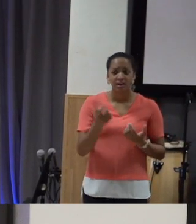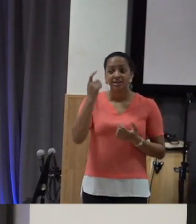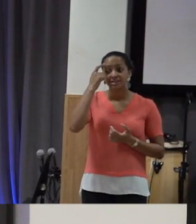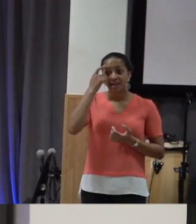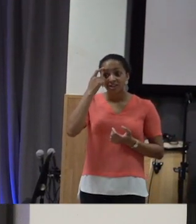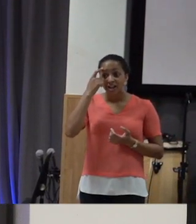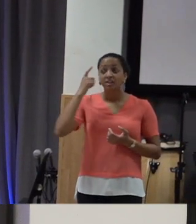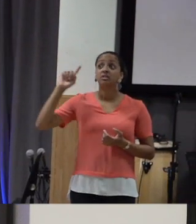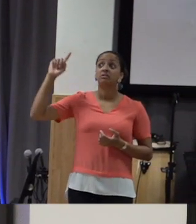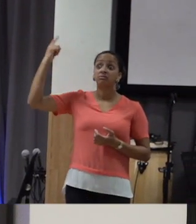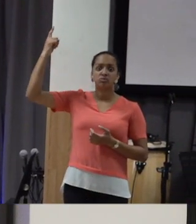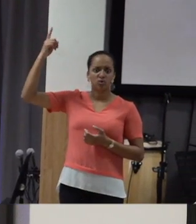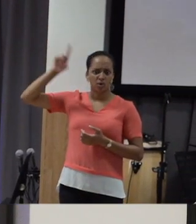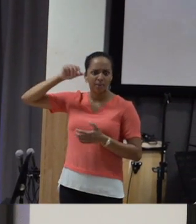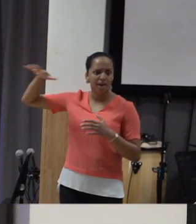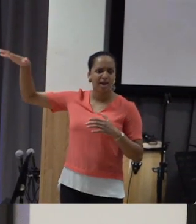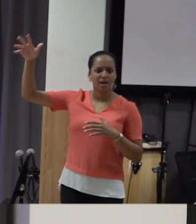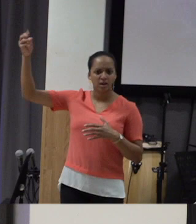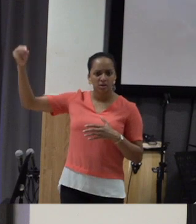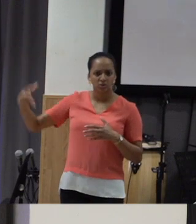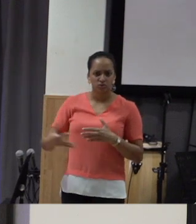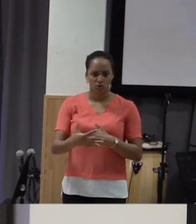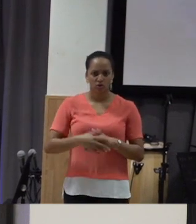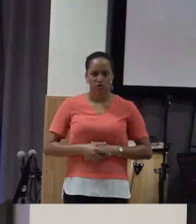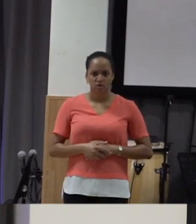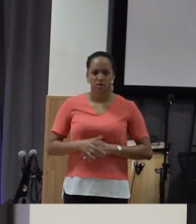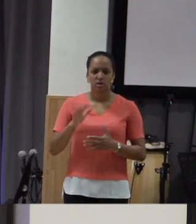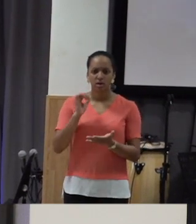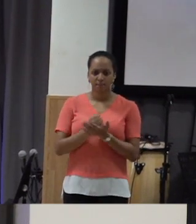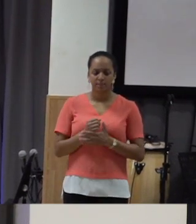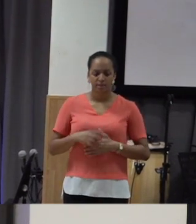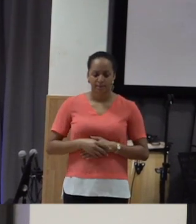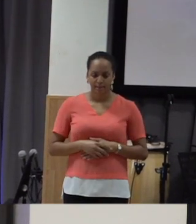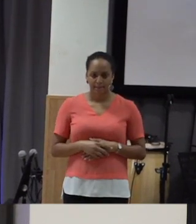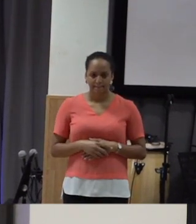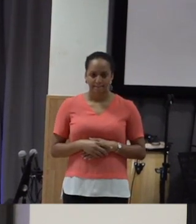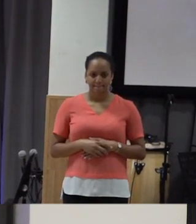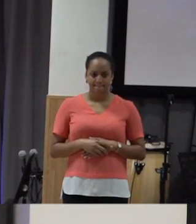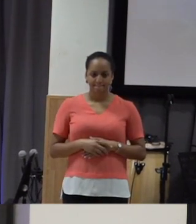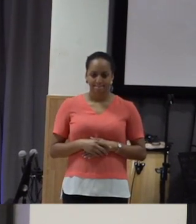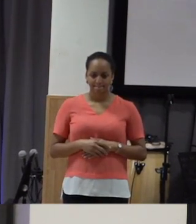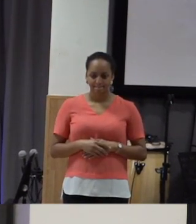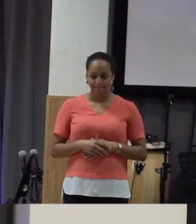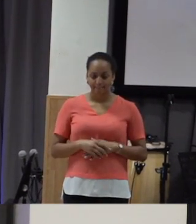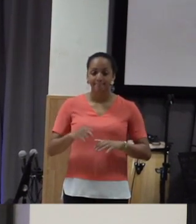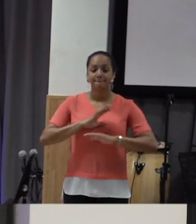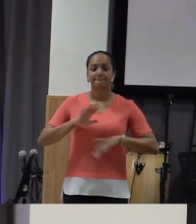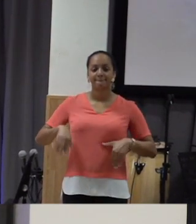et exaucé par Dieu le Père, et c'est pour ça que Dieu veut te donner de la sagesse. Gloire à Dieu. Pour la petite histoire, avant de passer au dernier